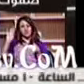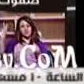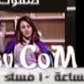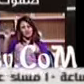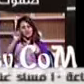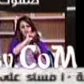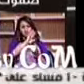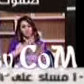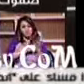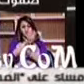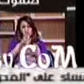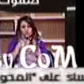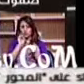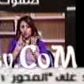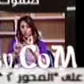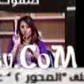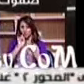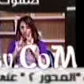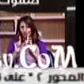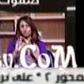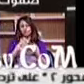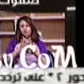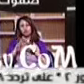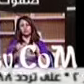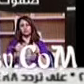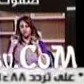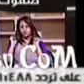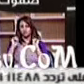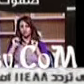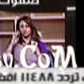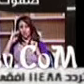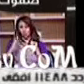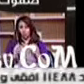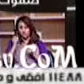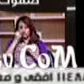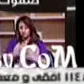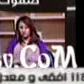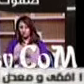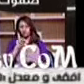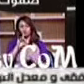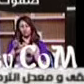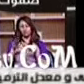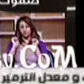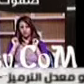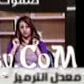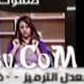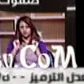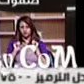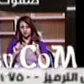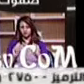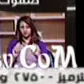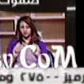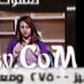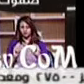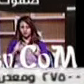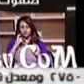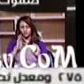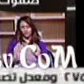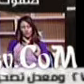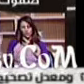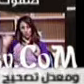جيد الاعتراف بالخطا مش عيب بس الاهم منه انه ما يتكرر ش تاني بس خليني اسالك مش افضل ان احنا يعني في اوروبا